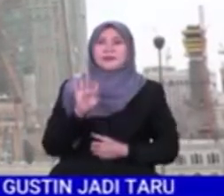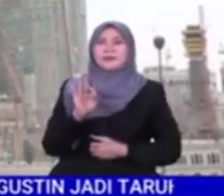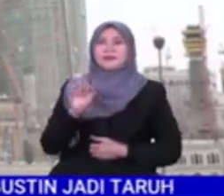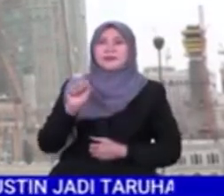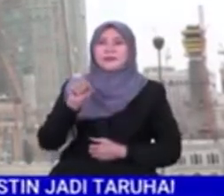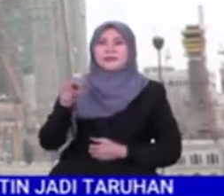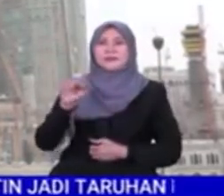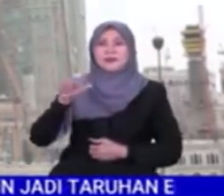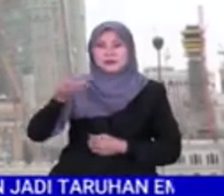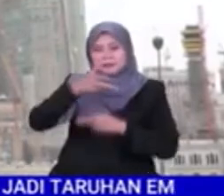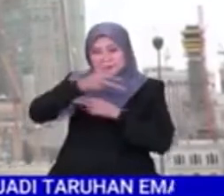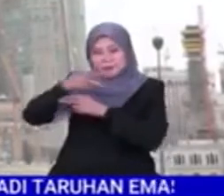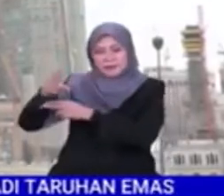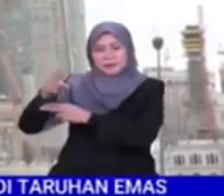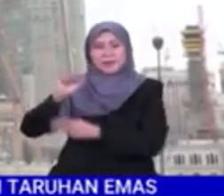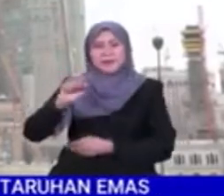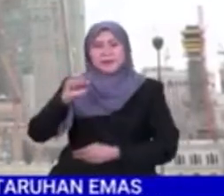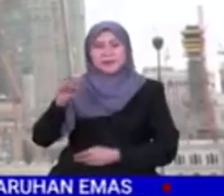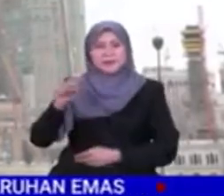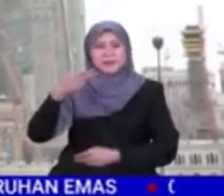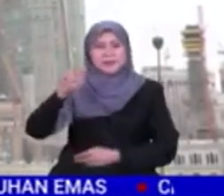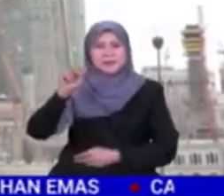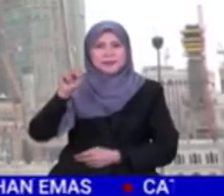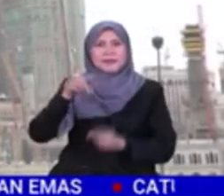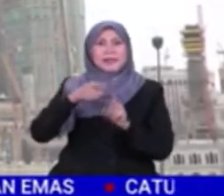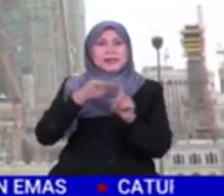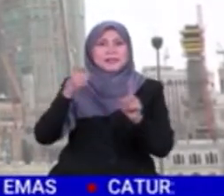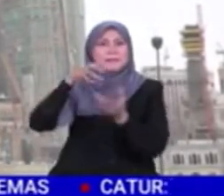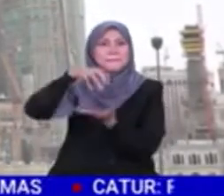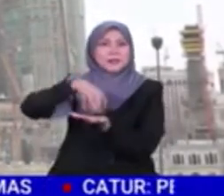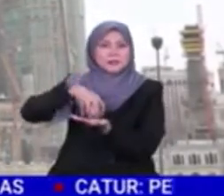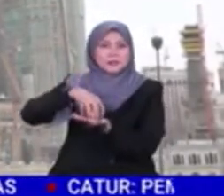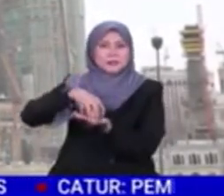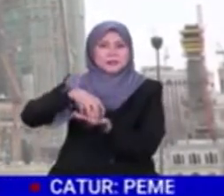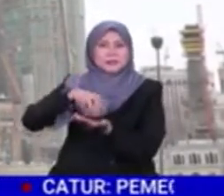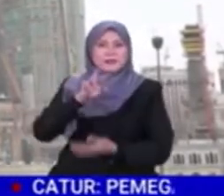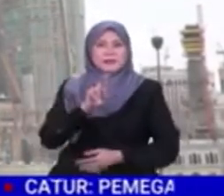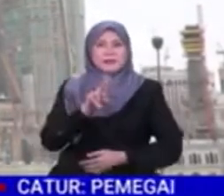bersama juru kamera Azhan Sulaiman dari Mekah Al-Mukarramah, RTM.